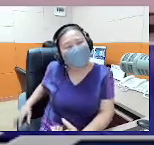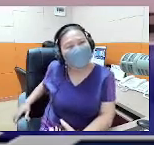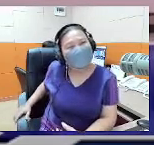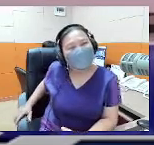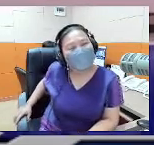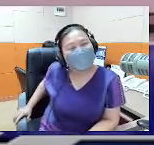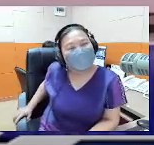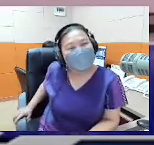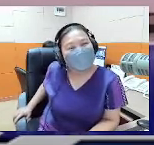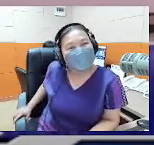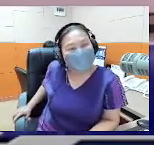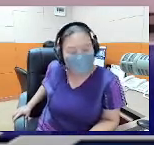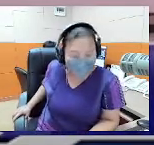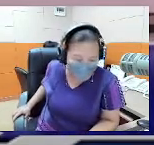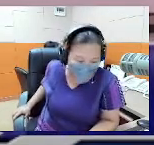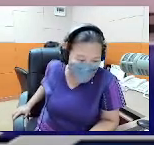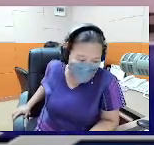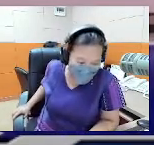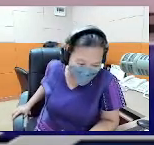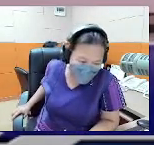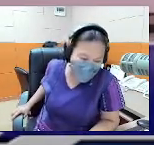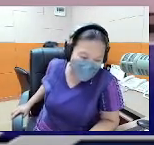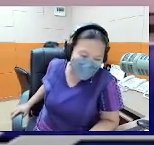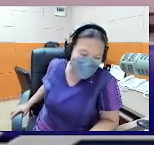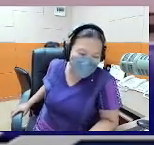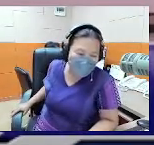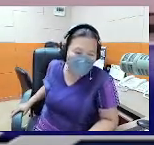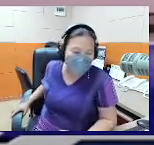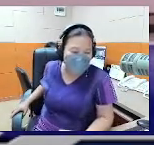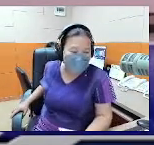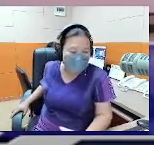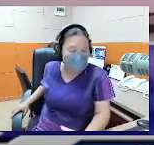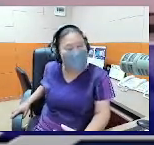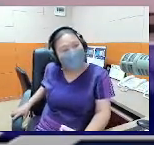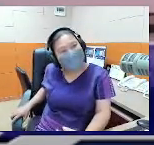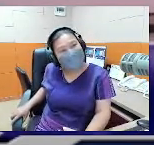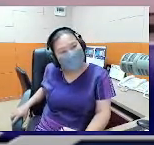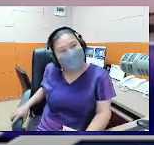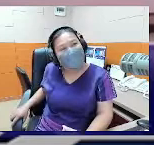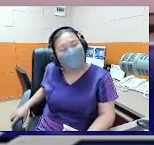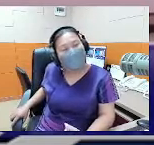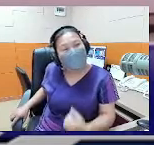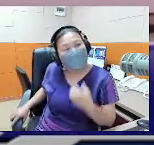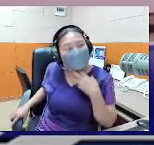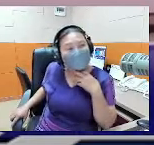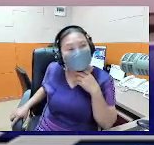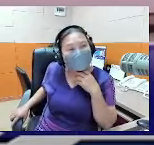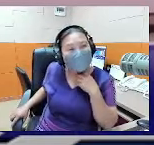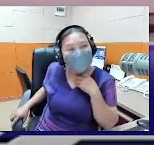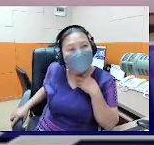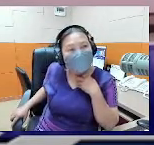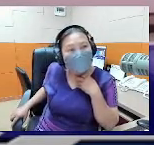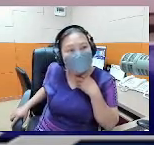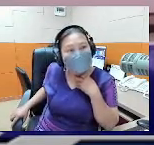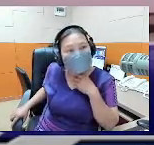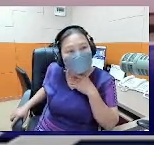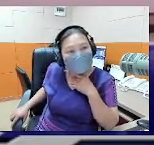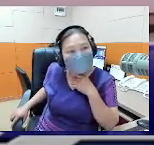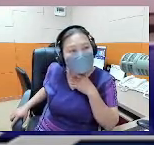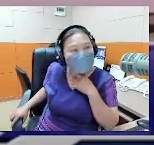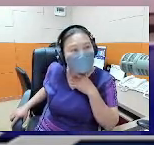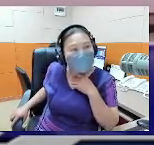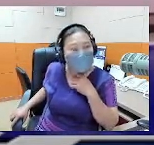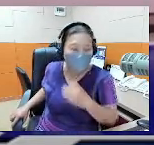ค่ะการใช้สื่อโซเชียลมีเดียอย่างเงี้ยค่ะในการสื่อสารประชาสัมพันธ์ออกไปในเรื่องของธุรกิจของเรานะ คะ ให้เป็นที่รู้จักมากขึ้นเพราะว่าปัจจุบันนี้ค